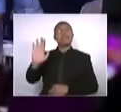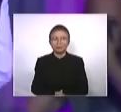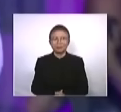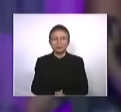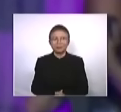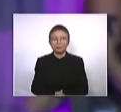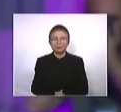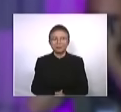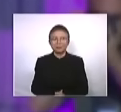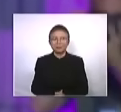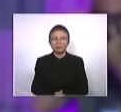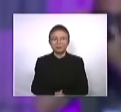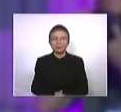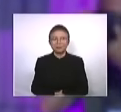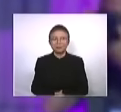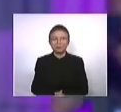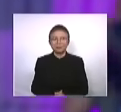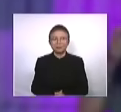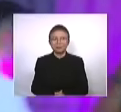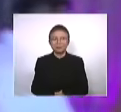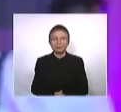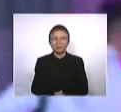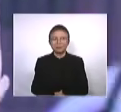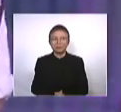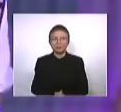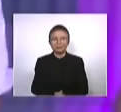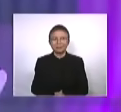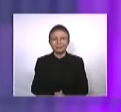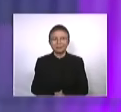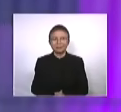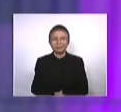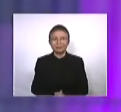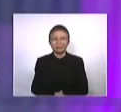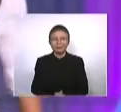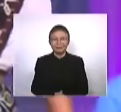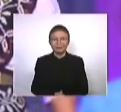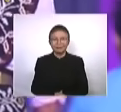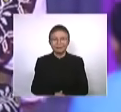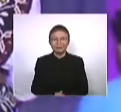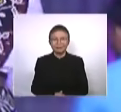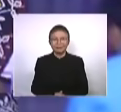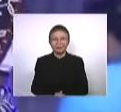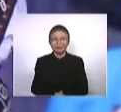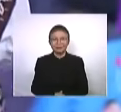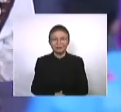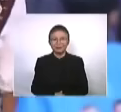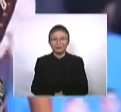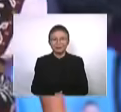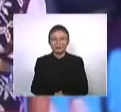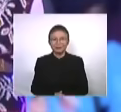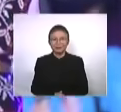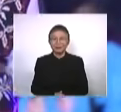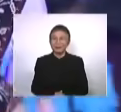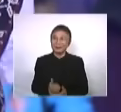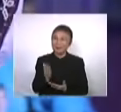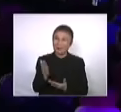seberapa bisa kita menilai bahwa apa yang ditampilkan oleh ketiga ee cawa preses ini adalah sosok diri mereka yang sebenarnya atau lagi-lagi ada adalah